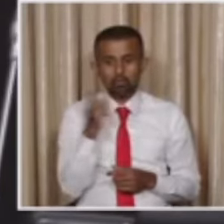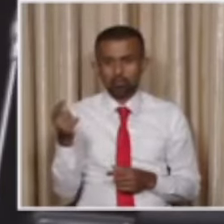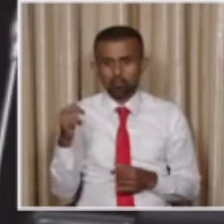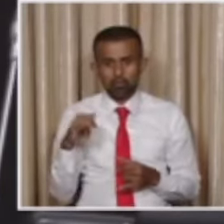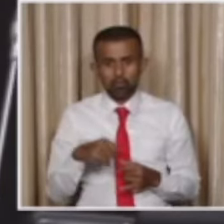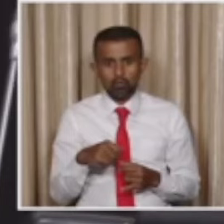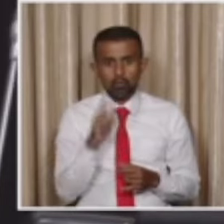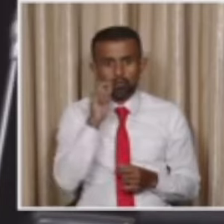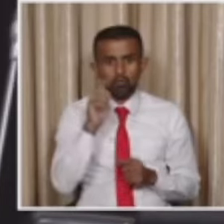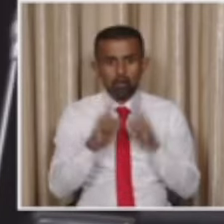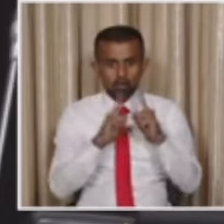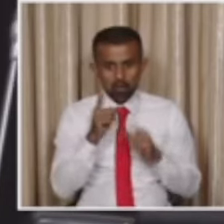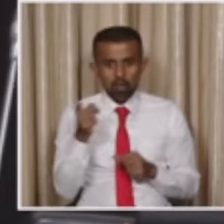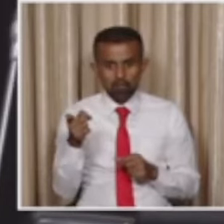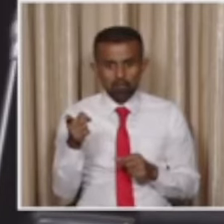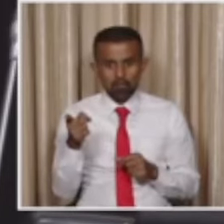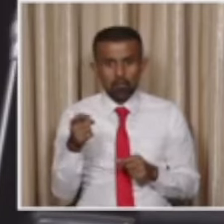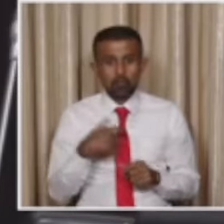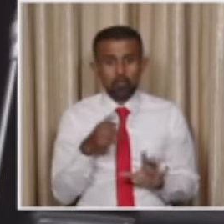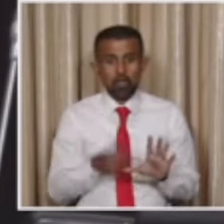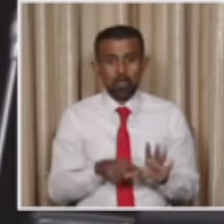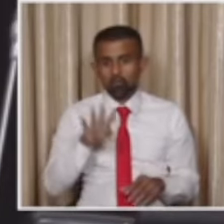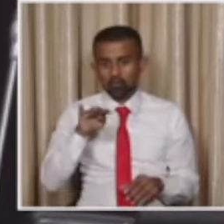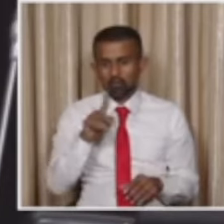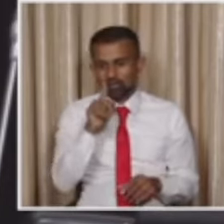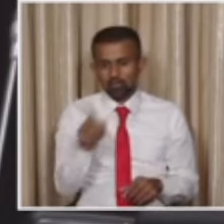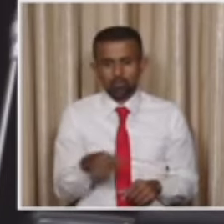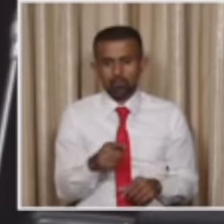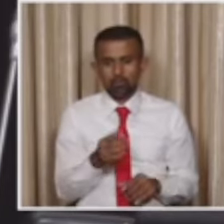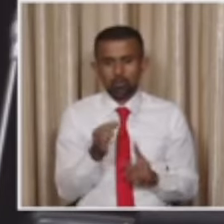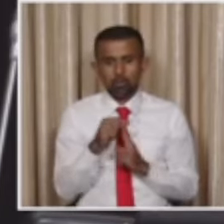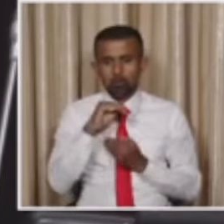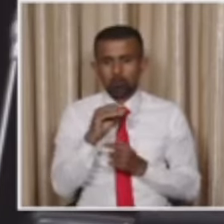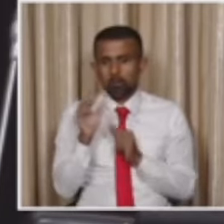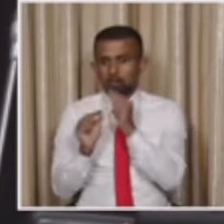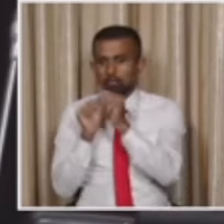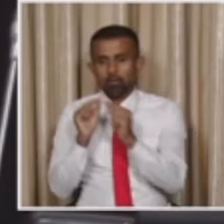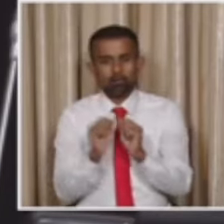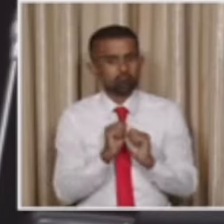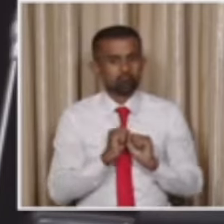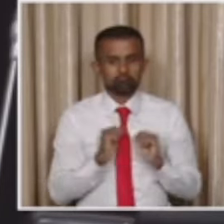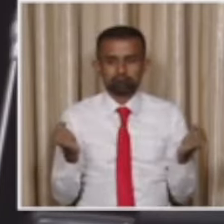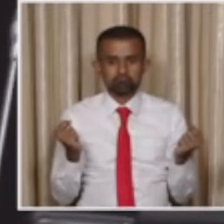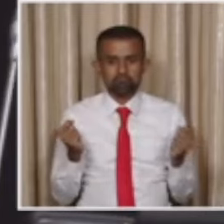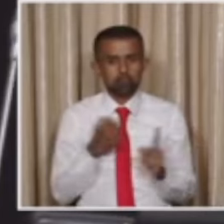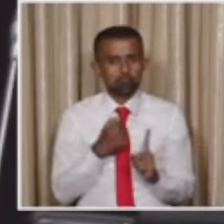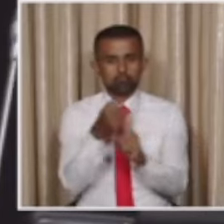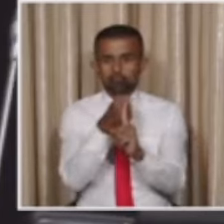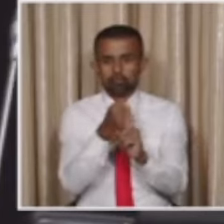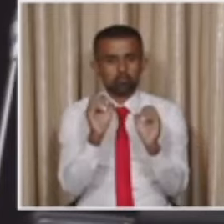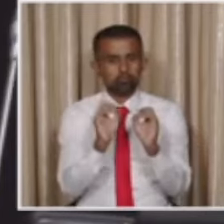තියෙනවද විනිසුරුවරයෙකුට? මගේ අවුරුදු 40 එක දවසක් කතා කරලා නැහැ. කිසි බලපෑමක් කරලා